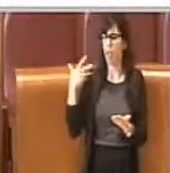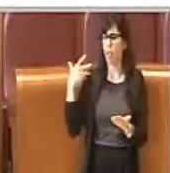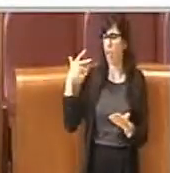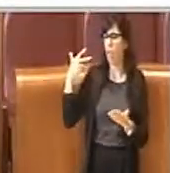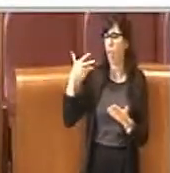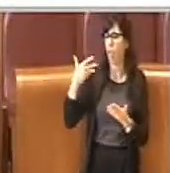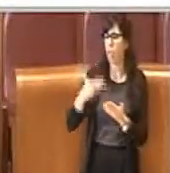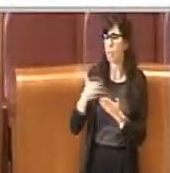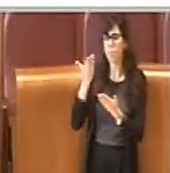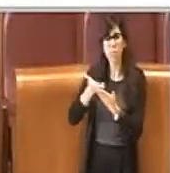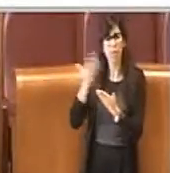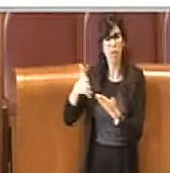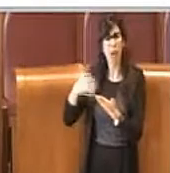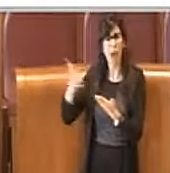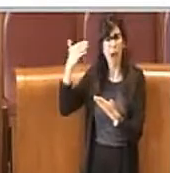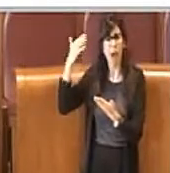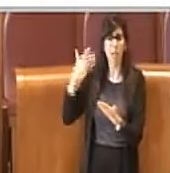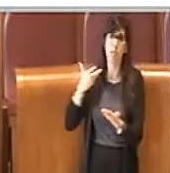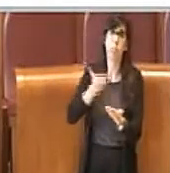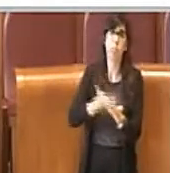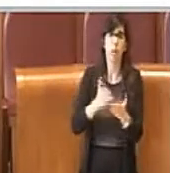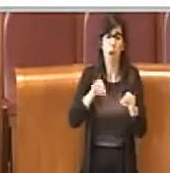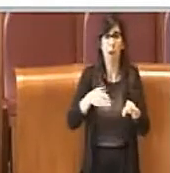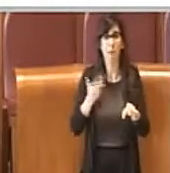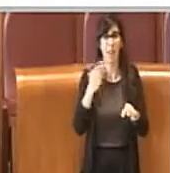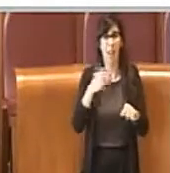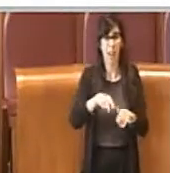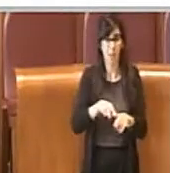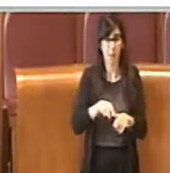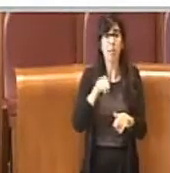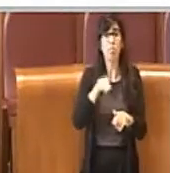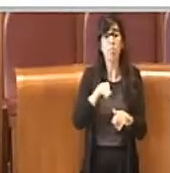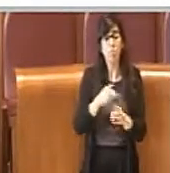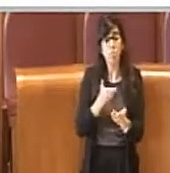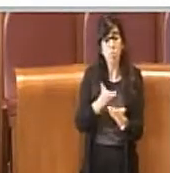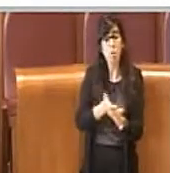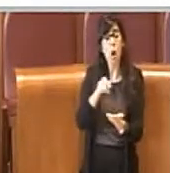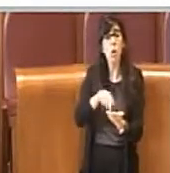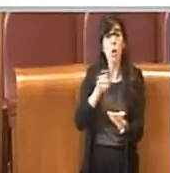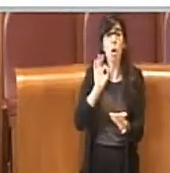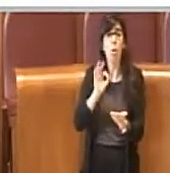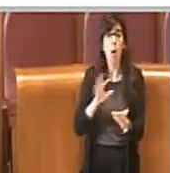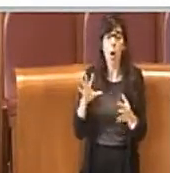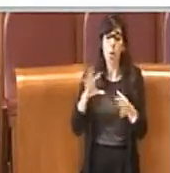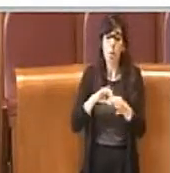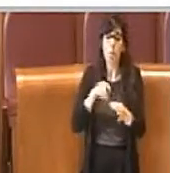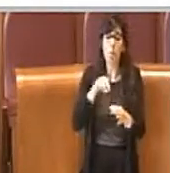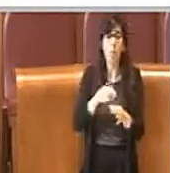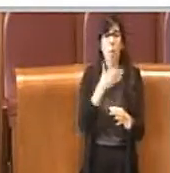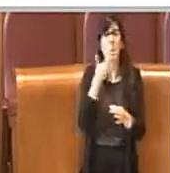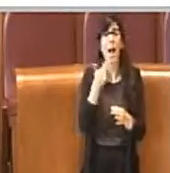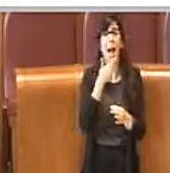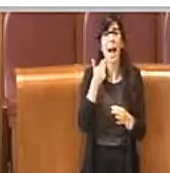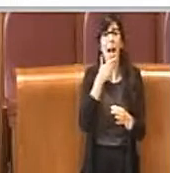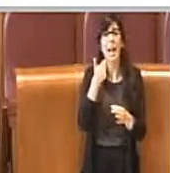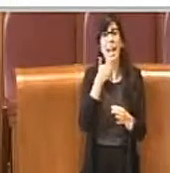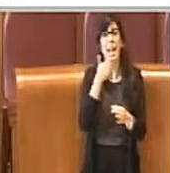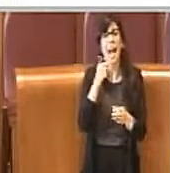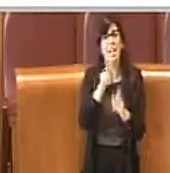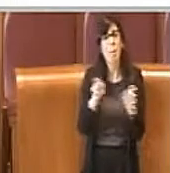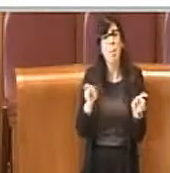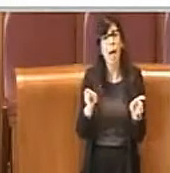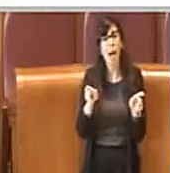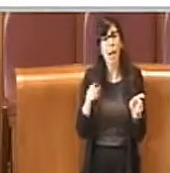presentata e che rilevava una penuria di personale in una struttura